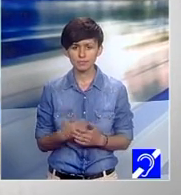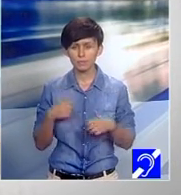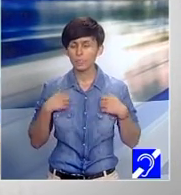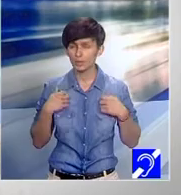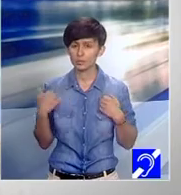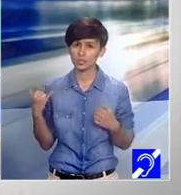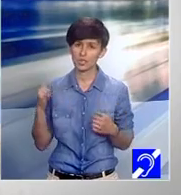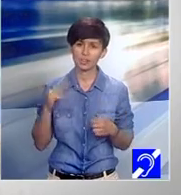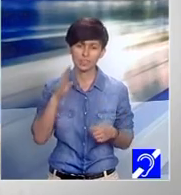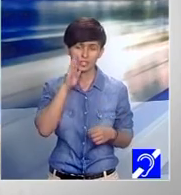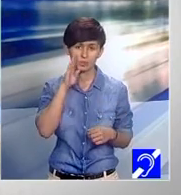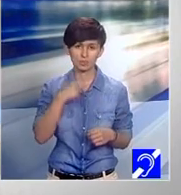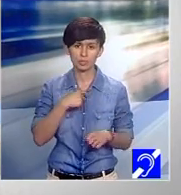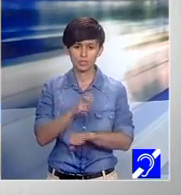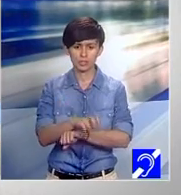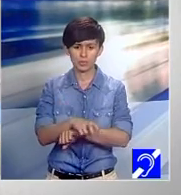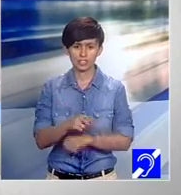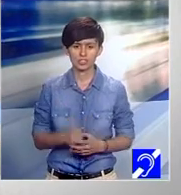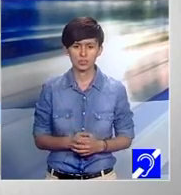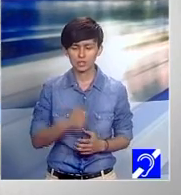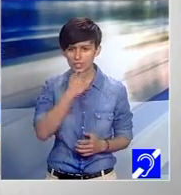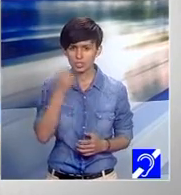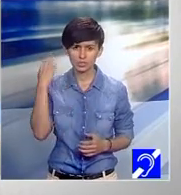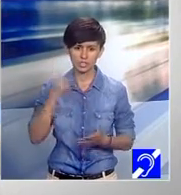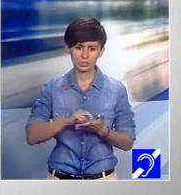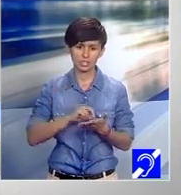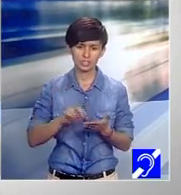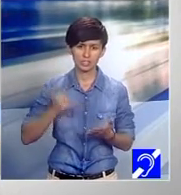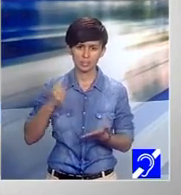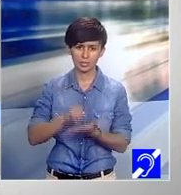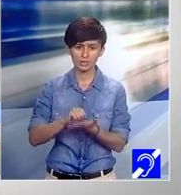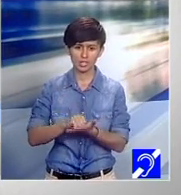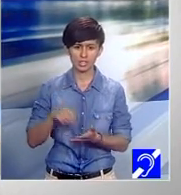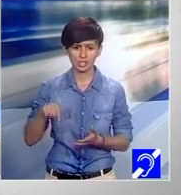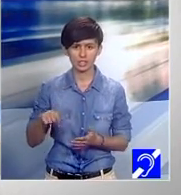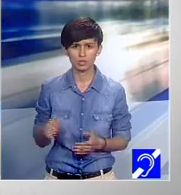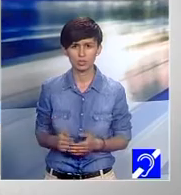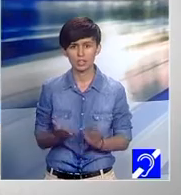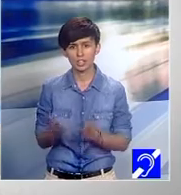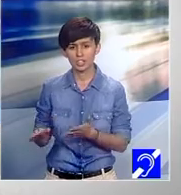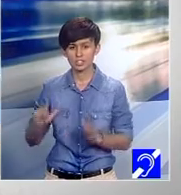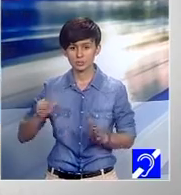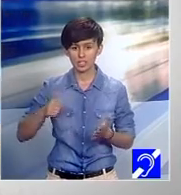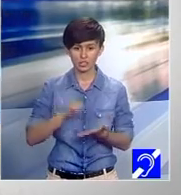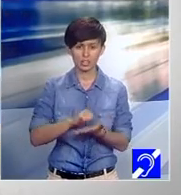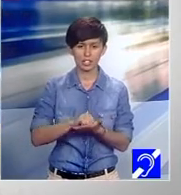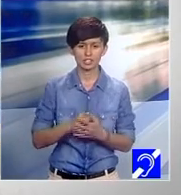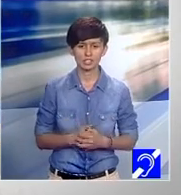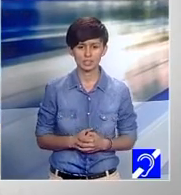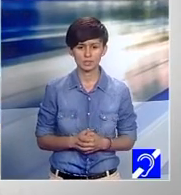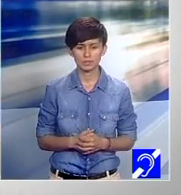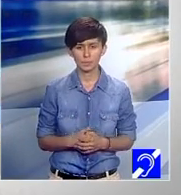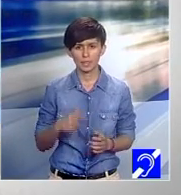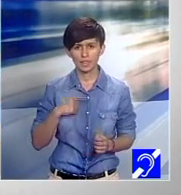că pot să particip. Anul trecut a scris prima carte, acum a început-o pe a doua. Păi, este